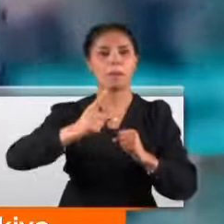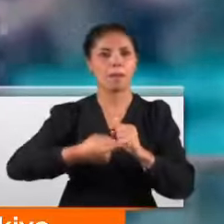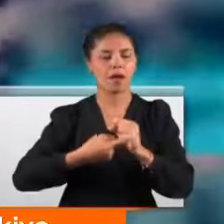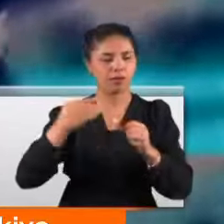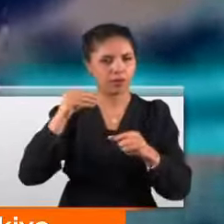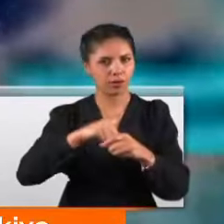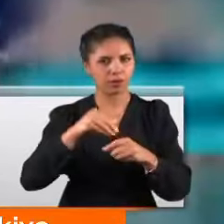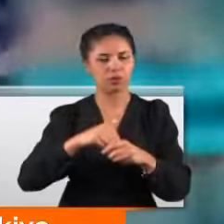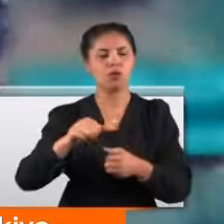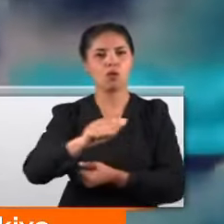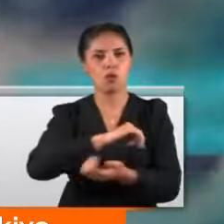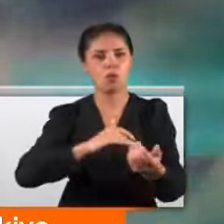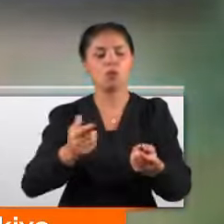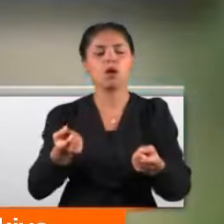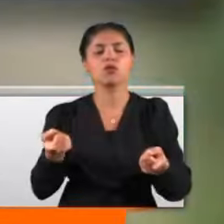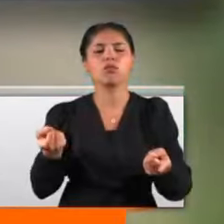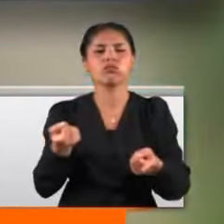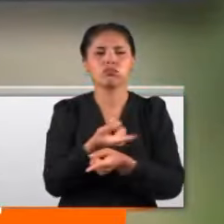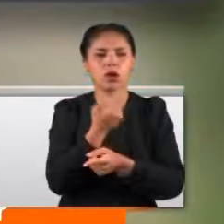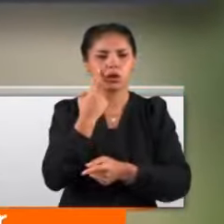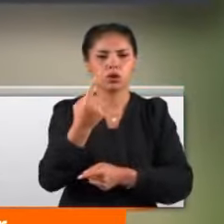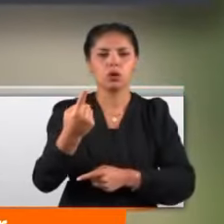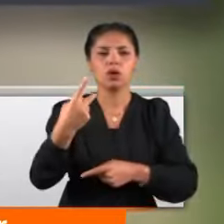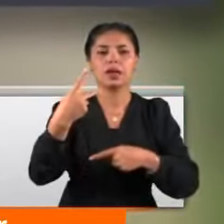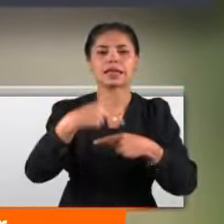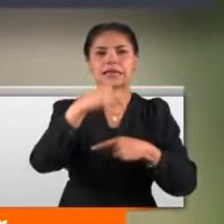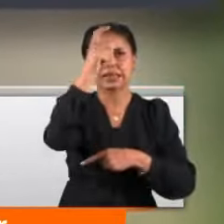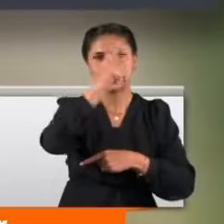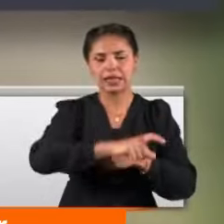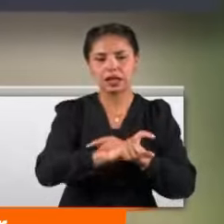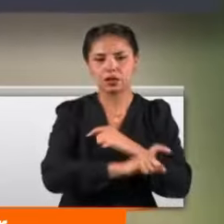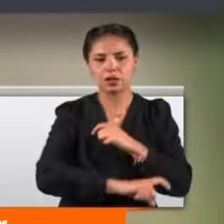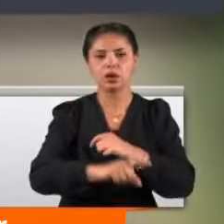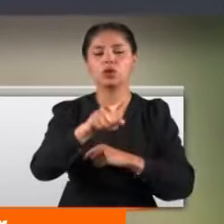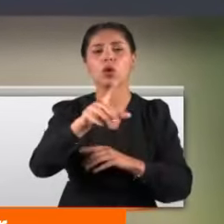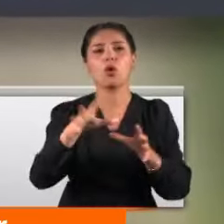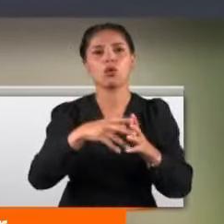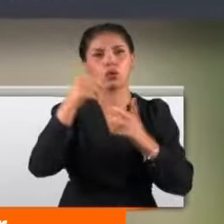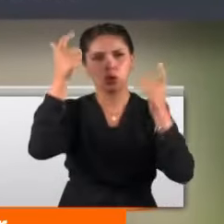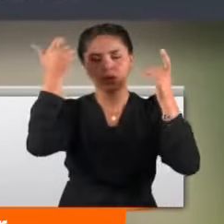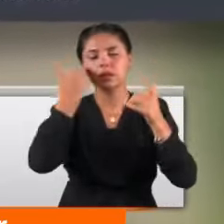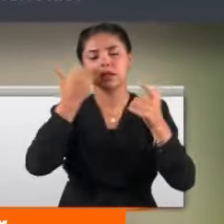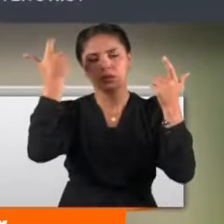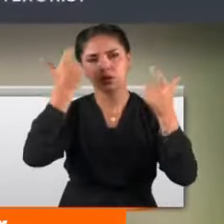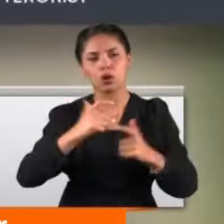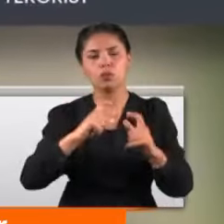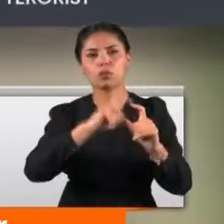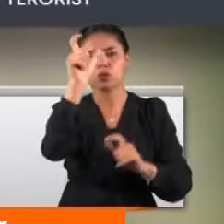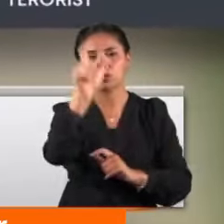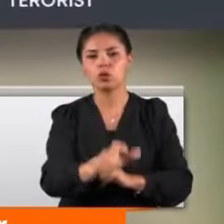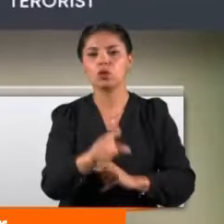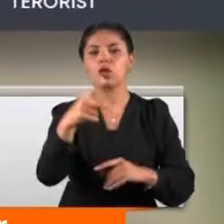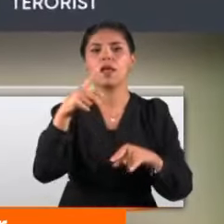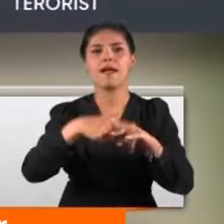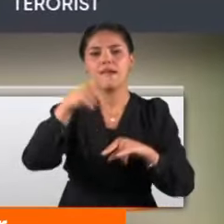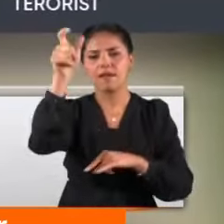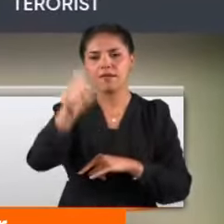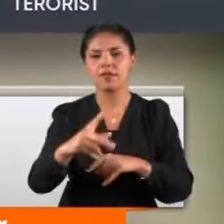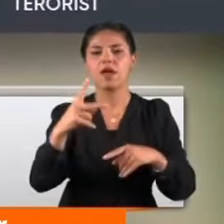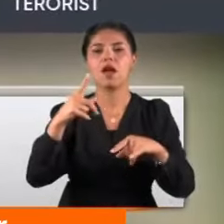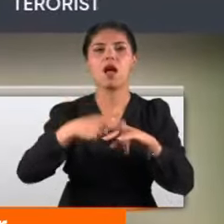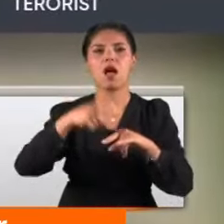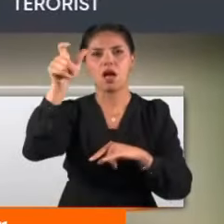yapılan operasyonlarda terörist Zilan Azak, örgütün sözde sorumlularından Gülistan Tekik, Heva Kivelçek ve Hatice